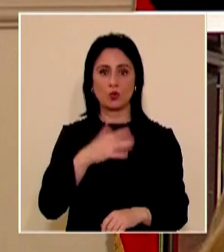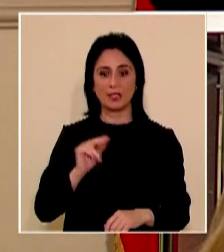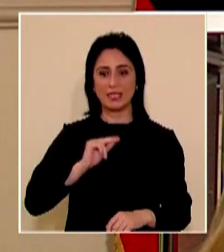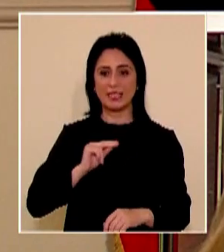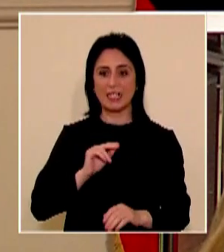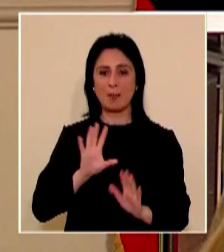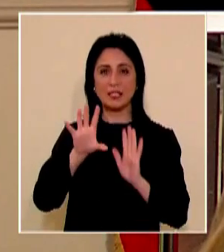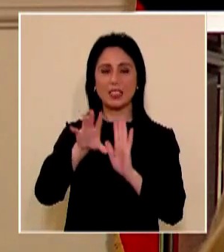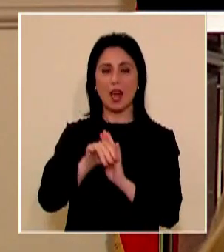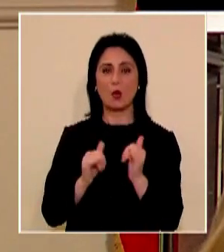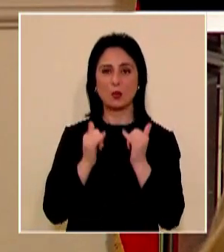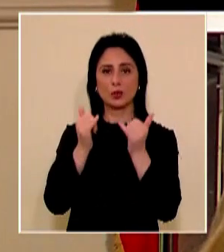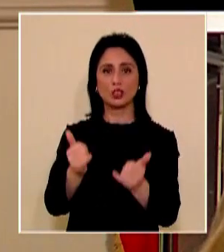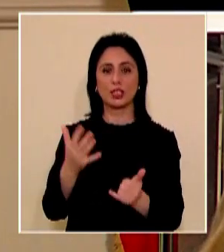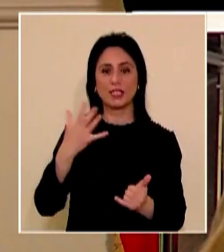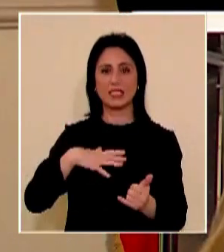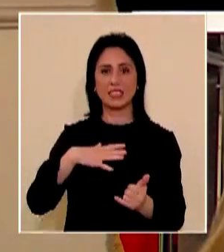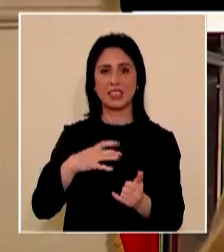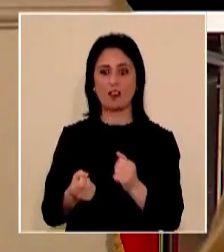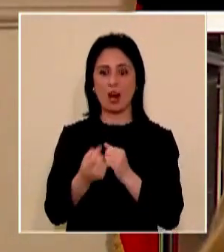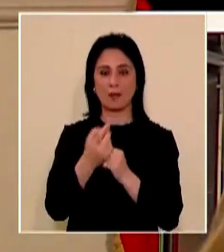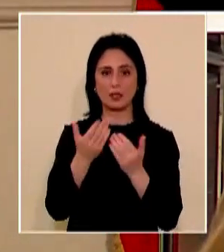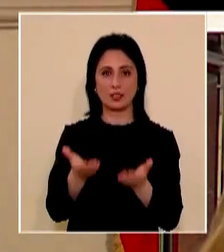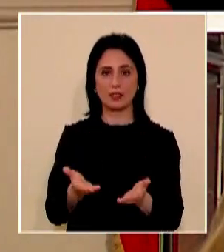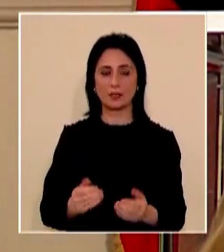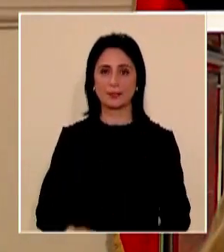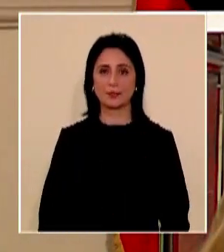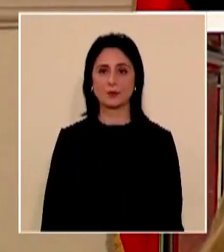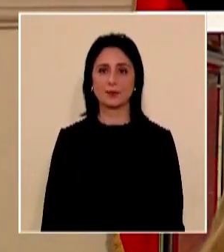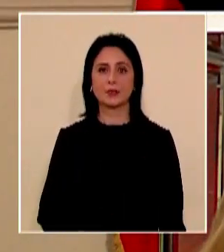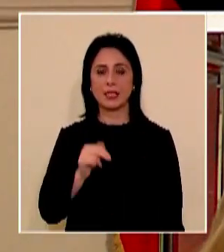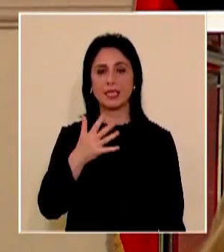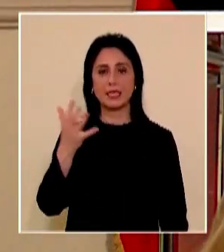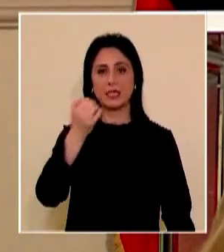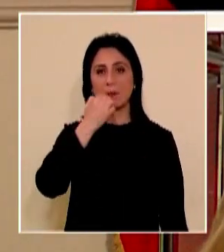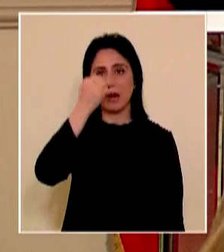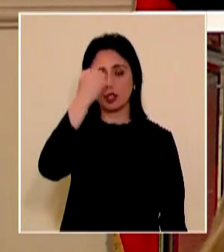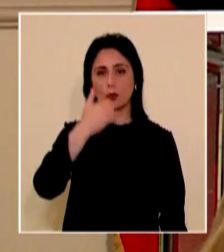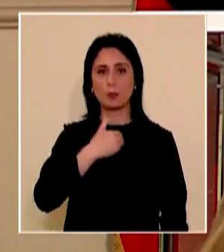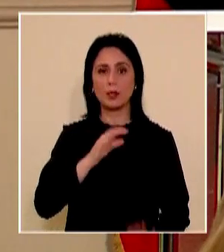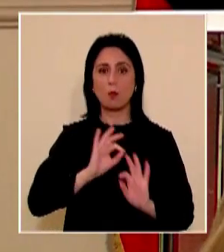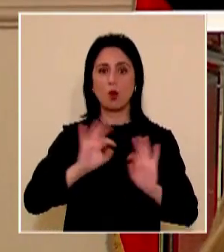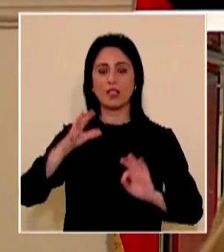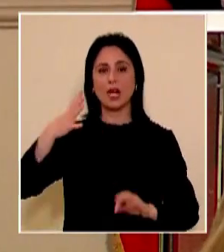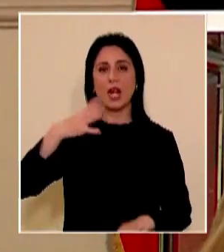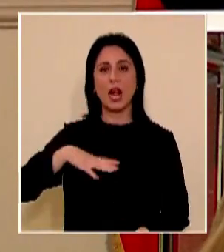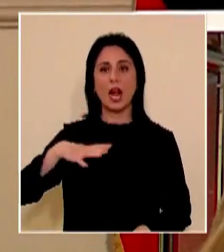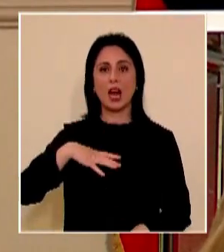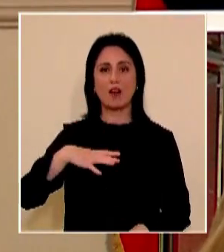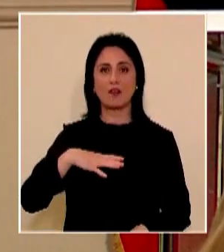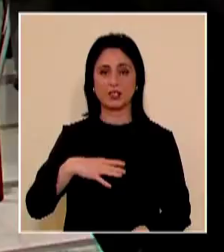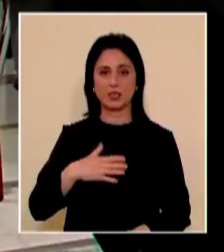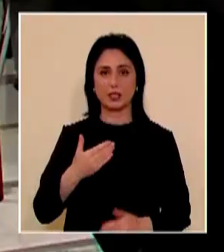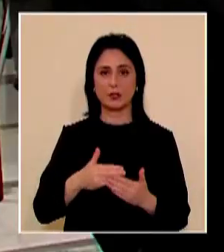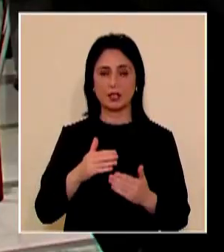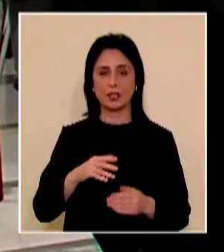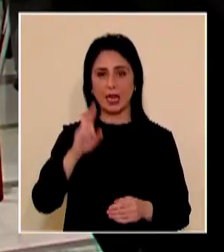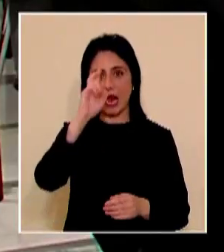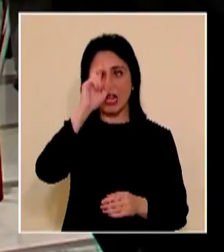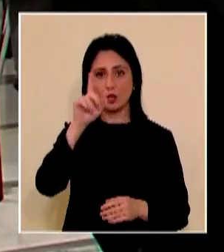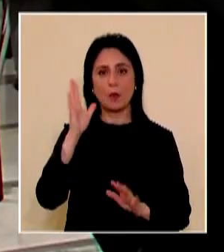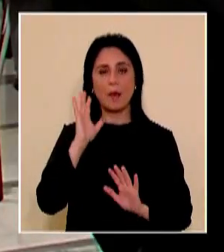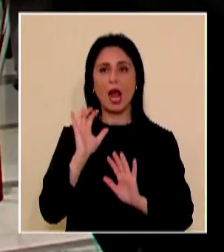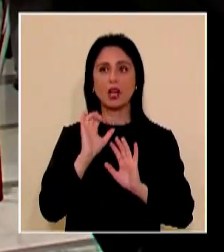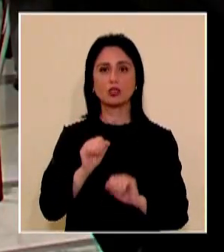bardzo wdzięczny zarówno pani prezydent, jak i władzom gruzińskim, archeologom za to, że razem z naszymi archeologami